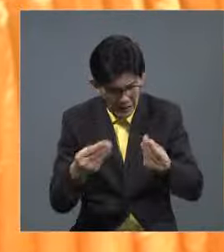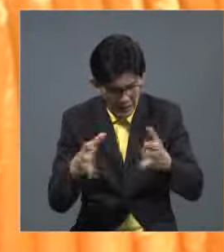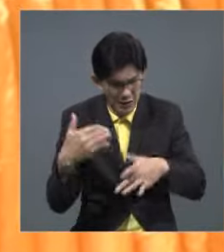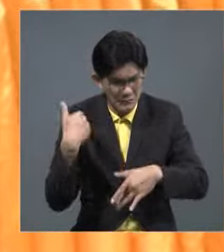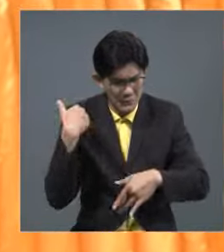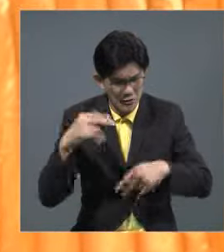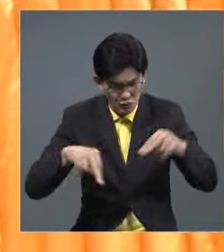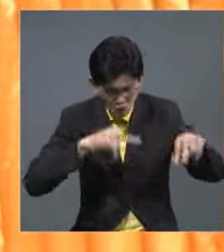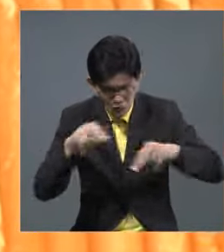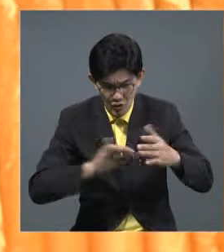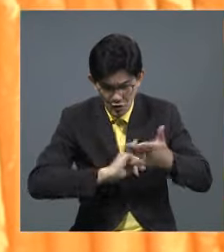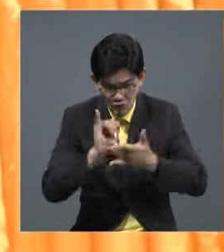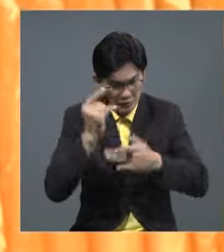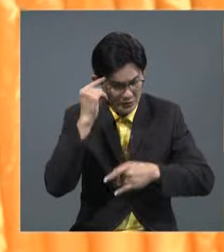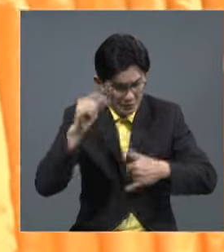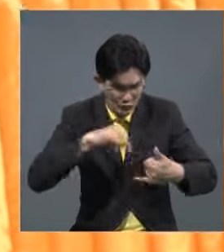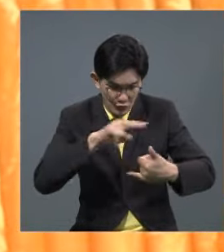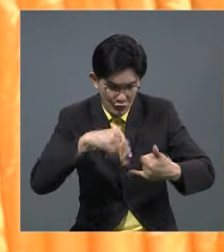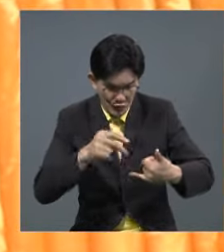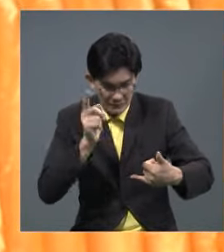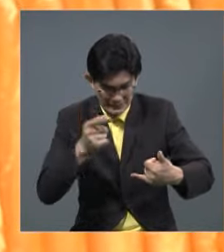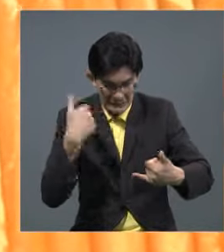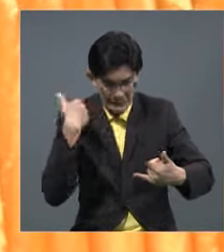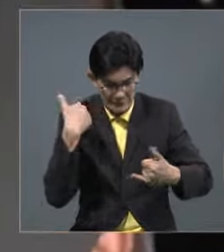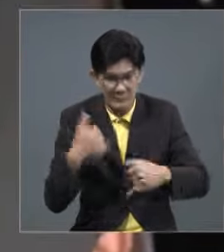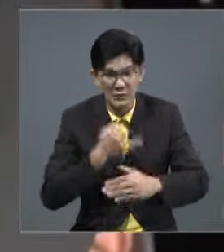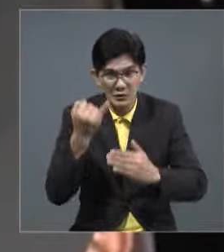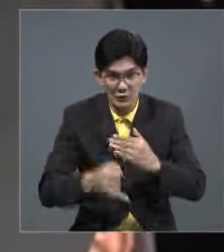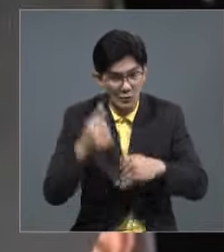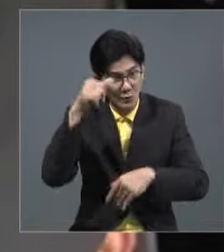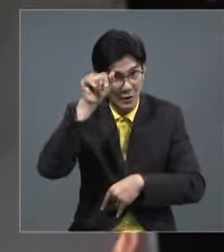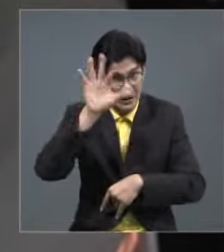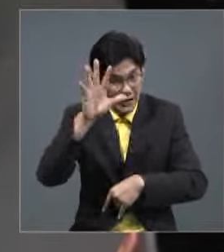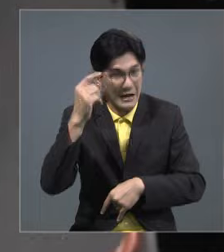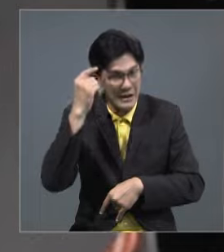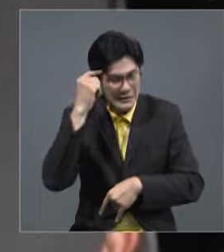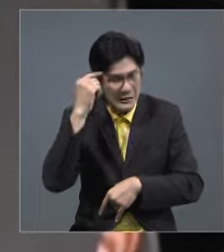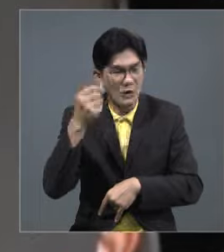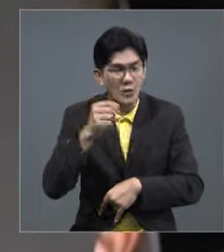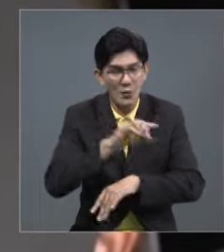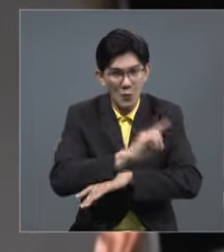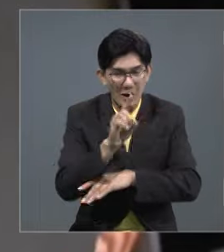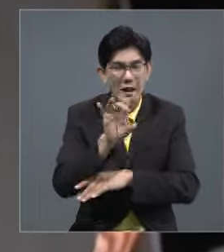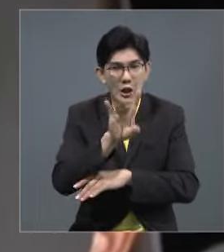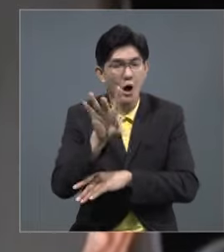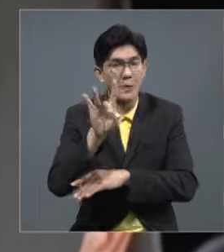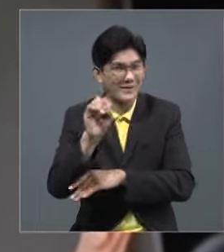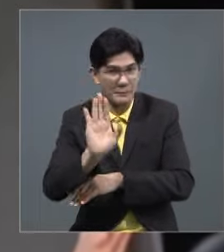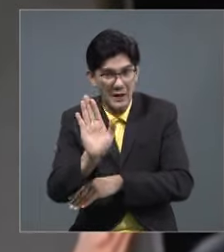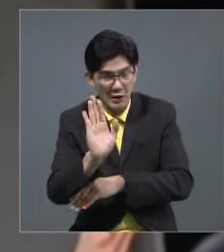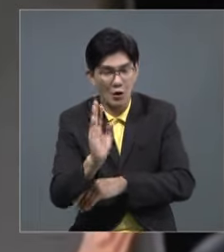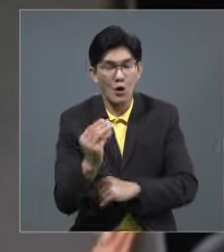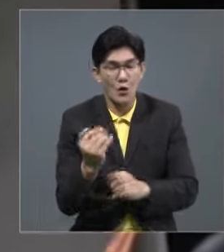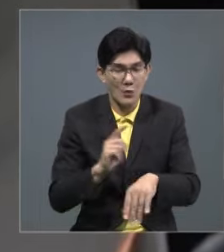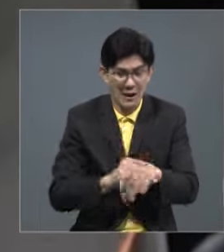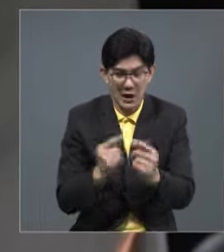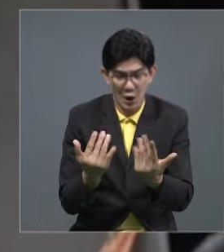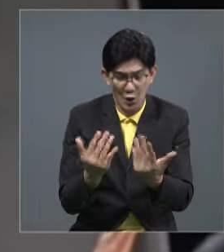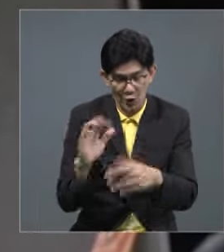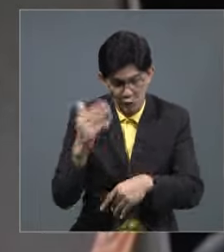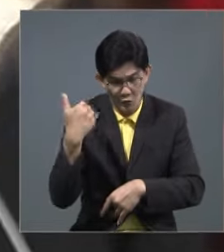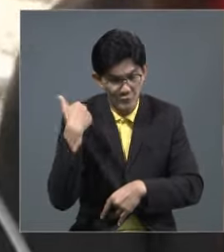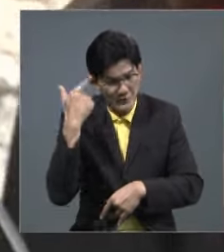ว่าจะให้การพิสูจน์ทราบสัญชาติต่างๆให้จบภายใน5วันไม่ใช่180วันแต่ต้องขอเวลาอีกสักระยะครับคาดว่าจะพิ